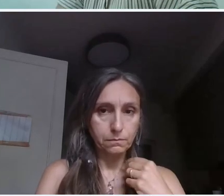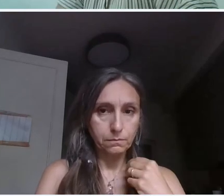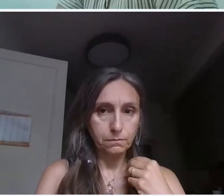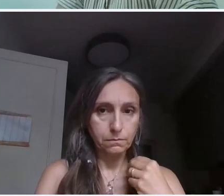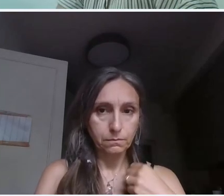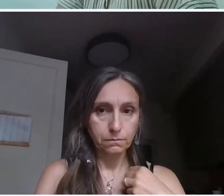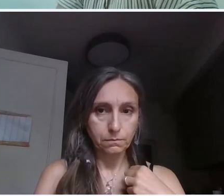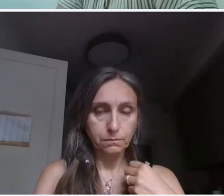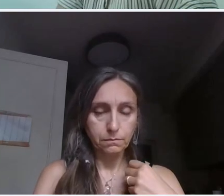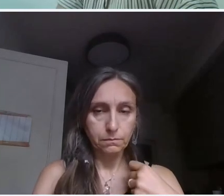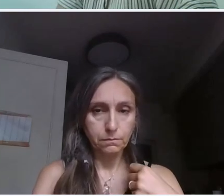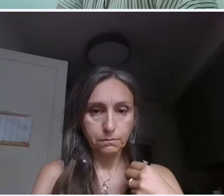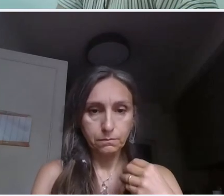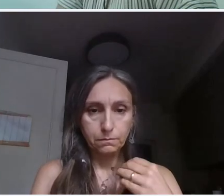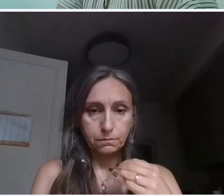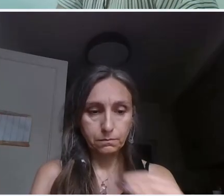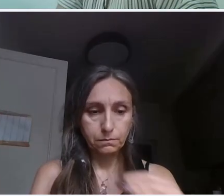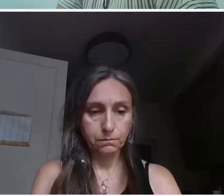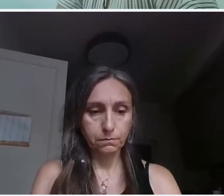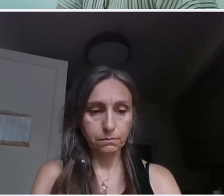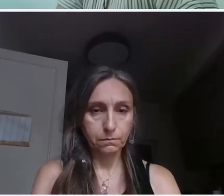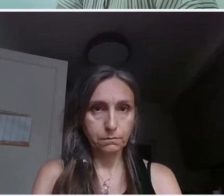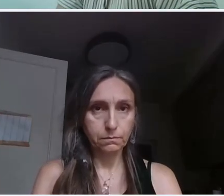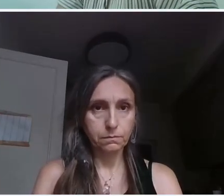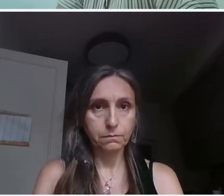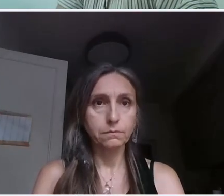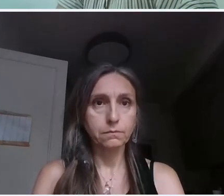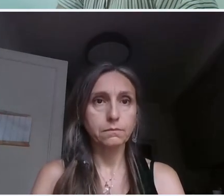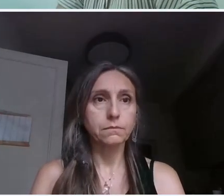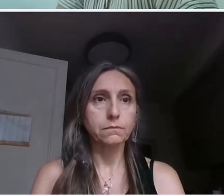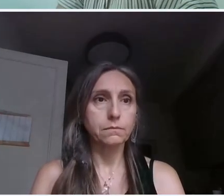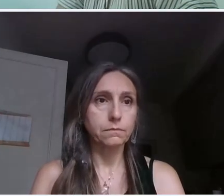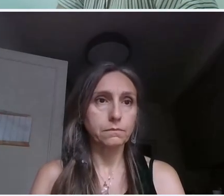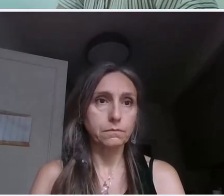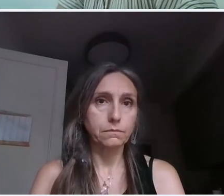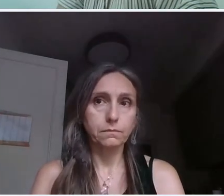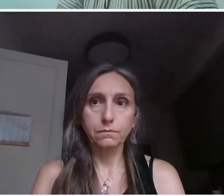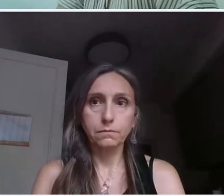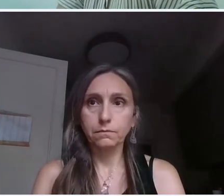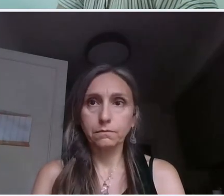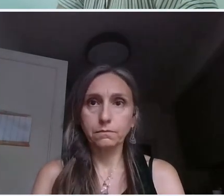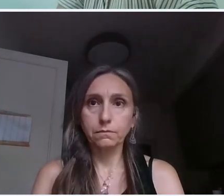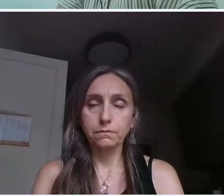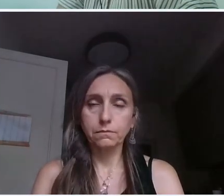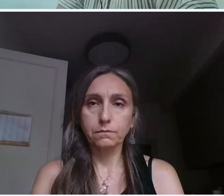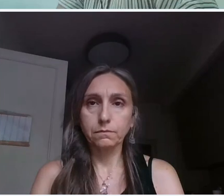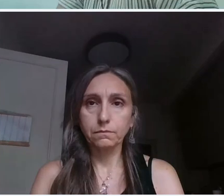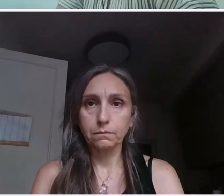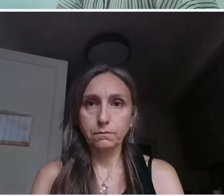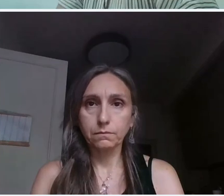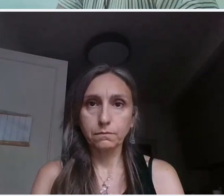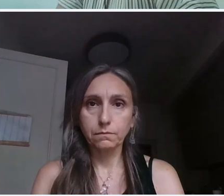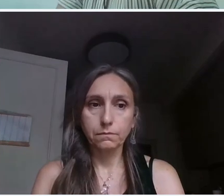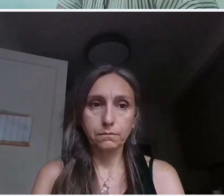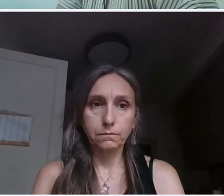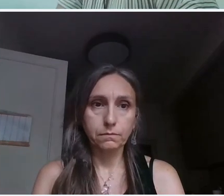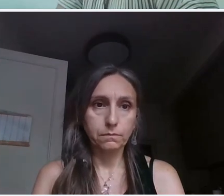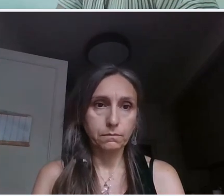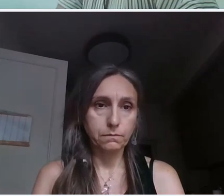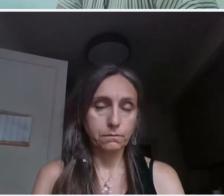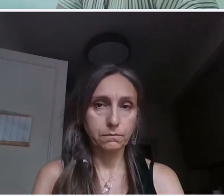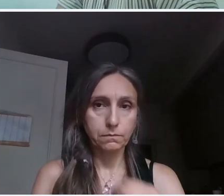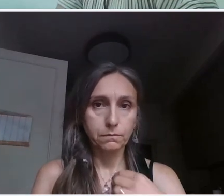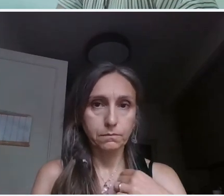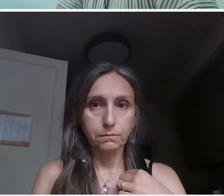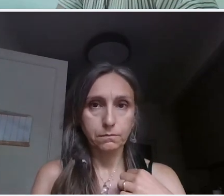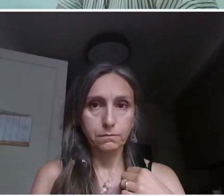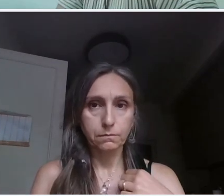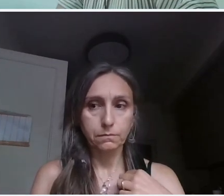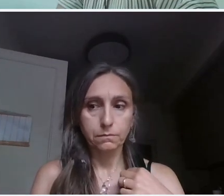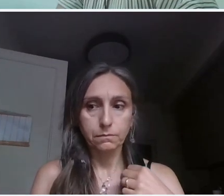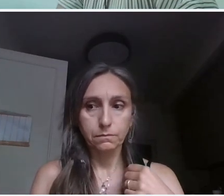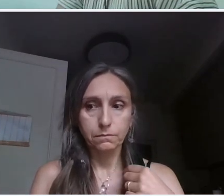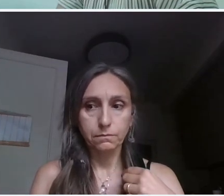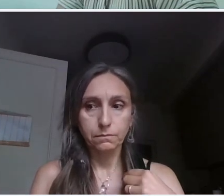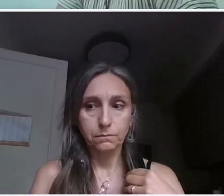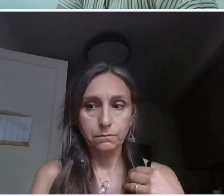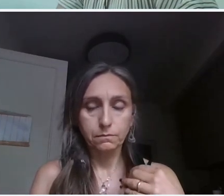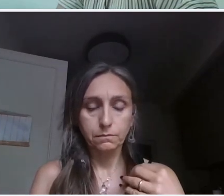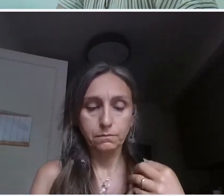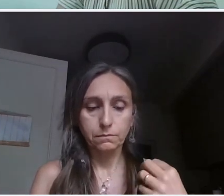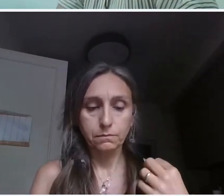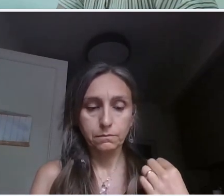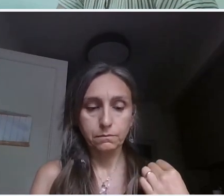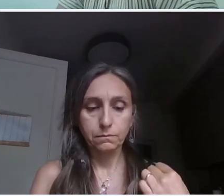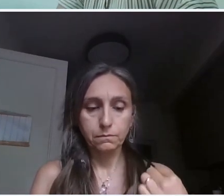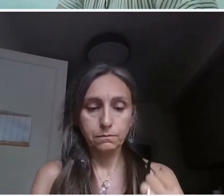perfetto. Carichi solo vettoriali con un massimo di conto di numeri a caso 10 mega, vedi come funziona e poi ci